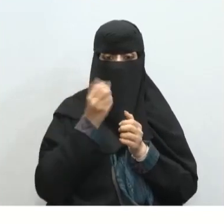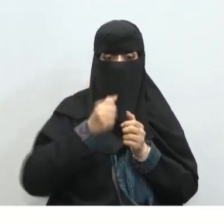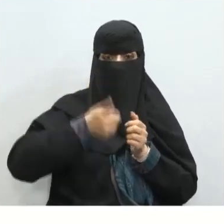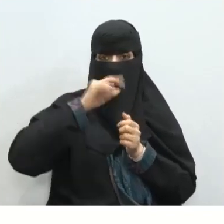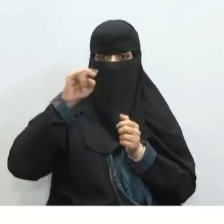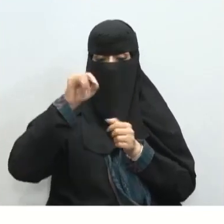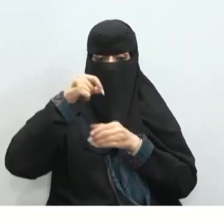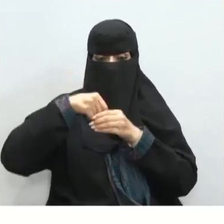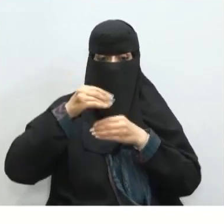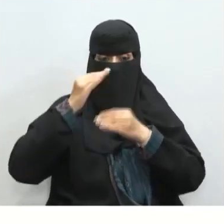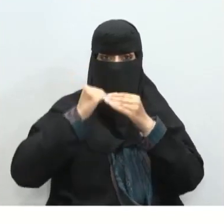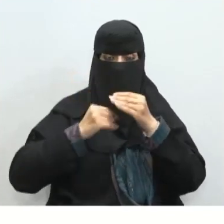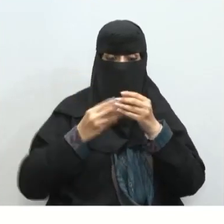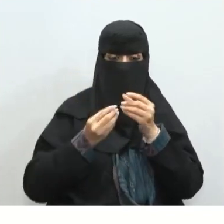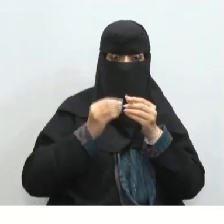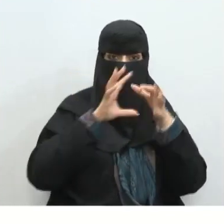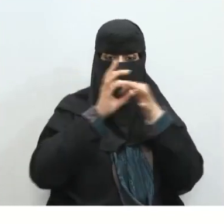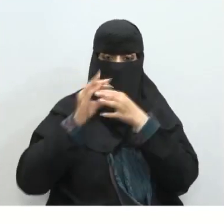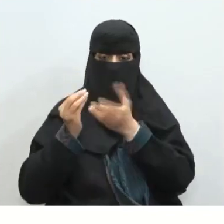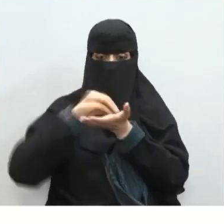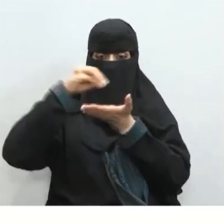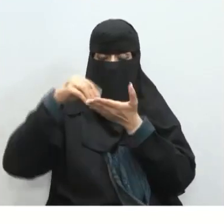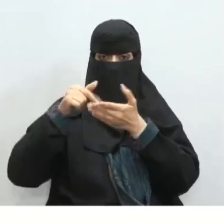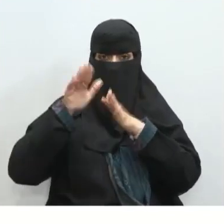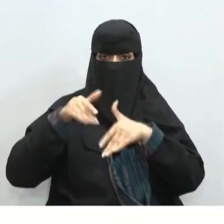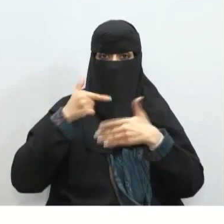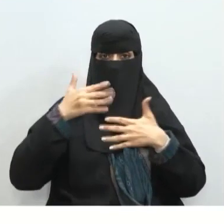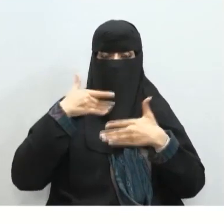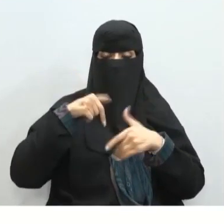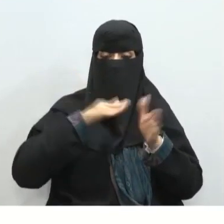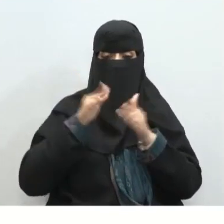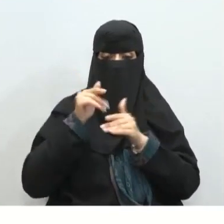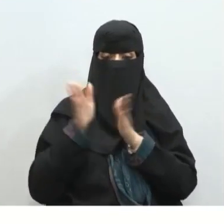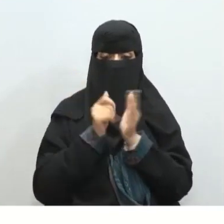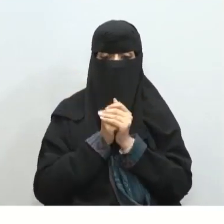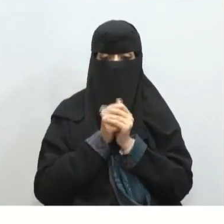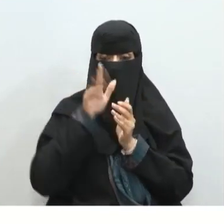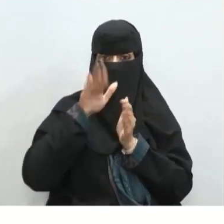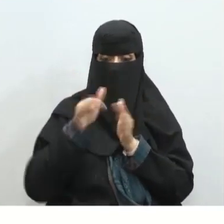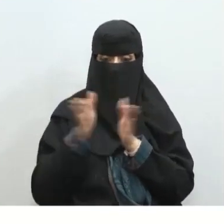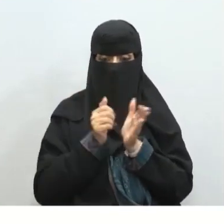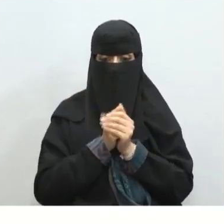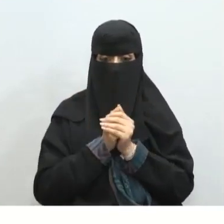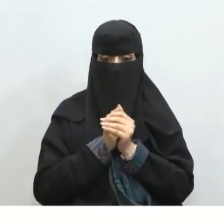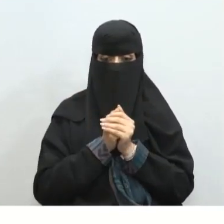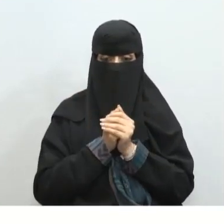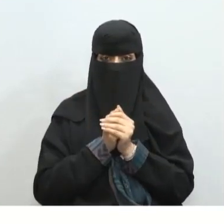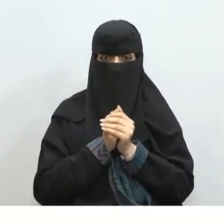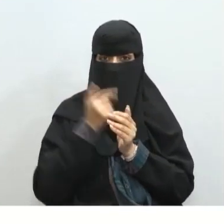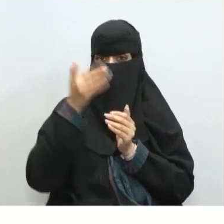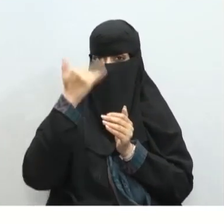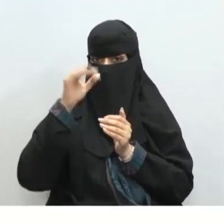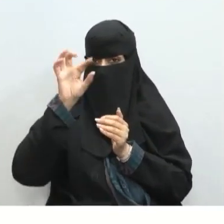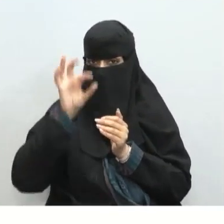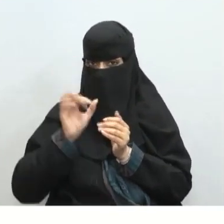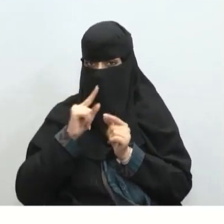الالكترونات في مرحله سلسله نقل الكترون في التنفس الخلوي تكون الاستيل كونزايم في اثناء حلقه كربس انتاج جزيئات